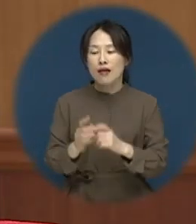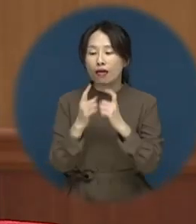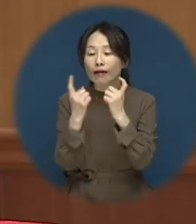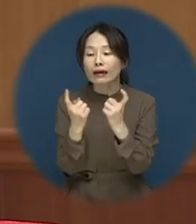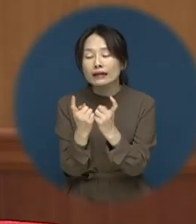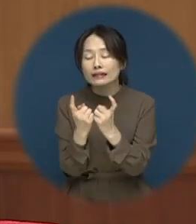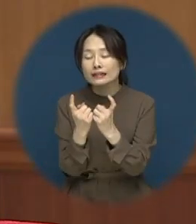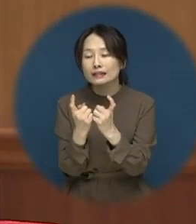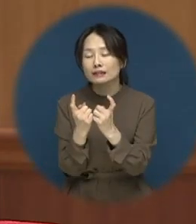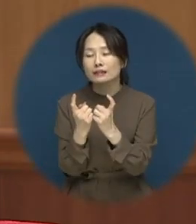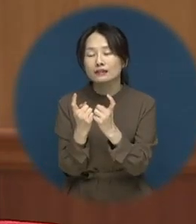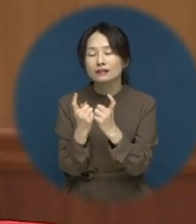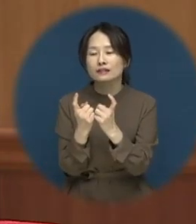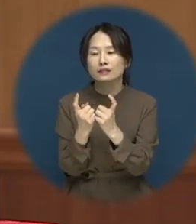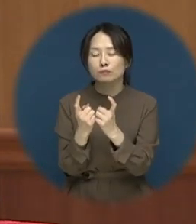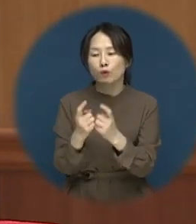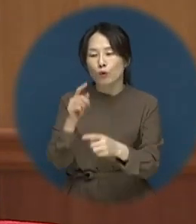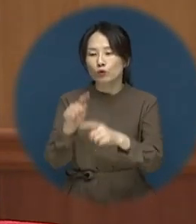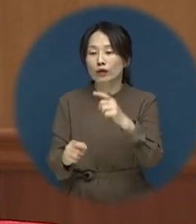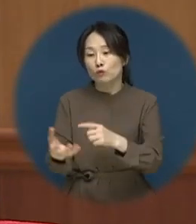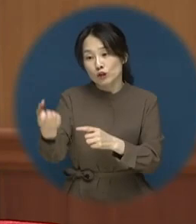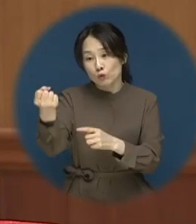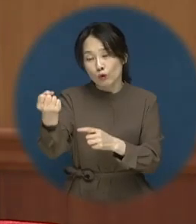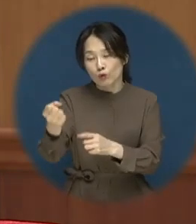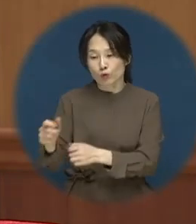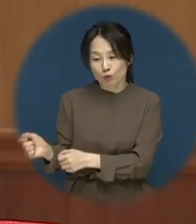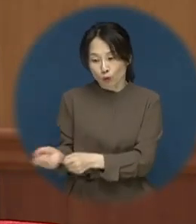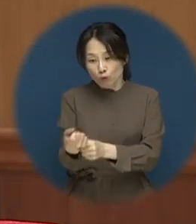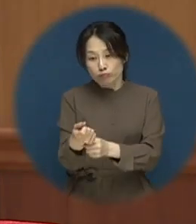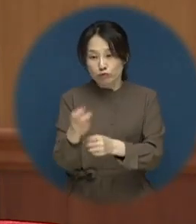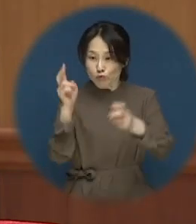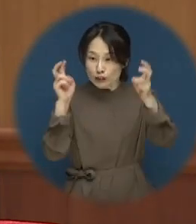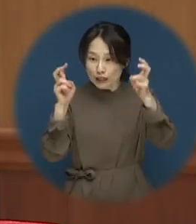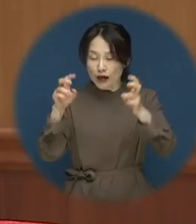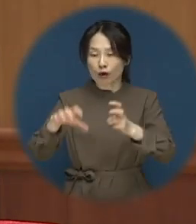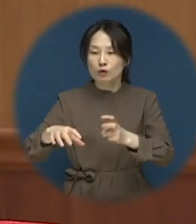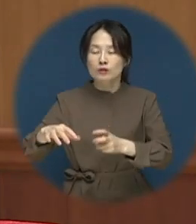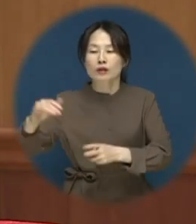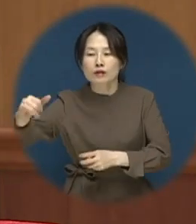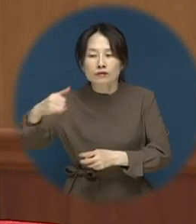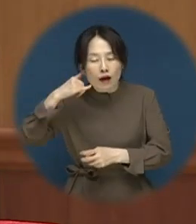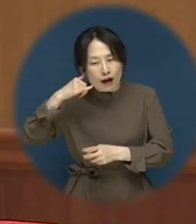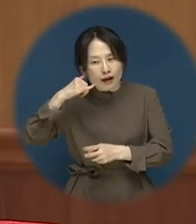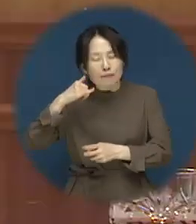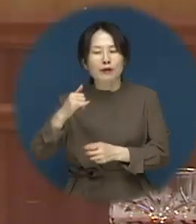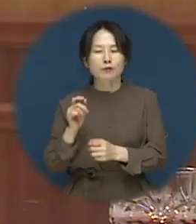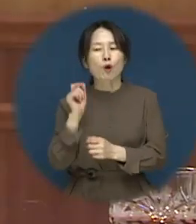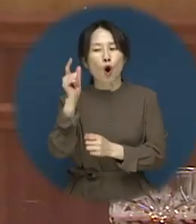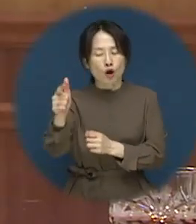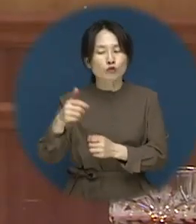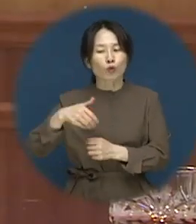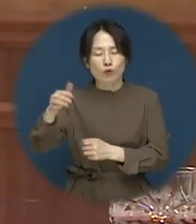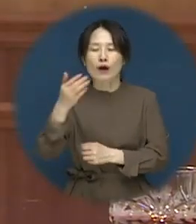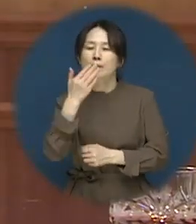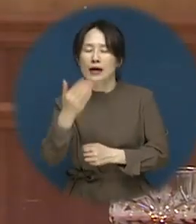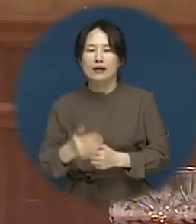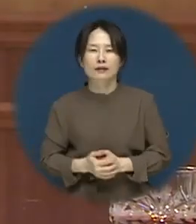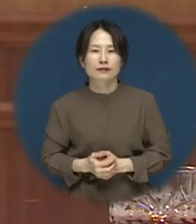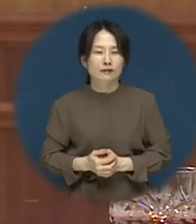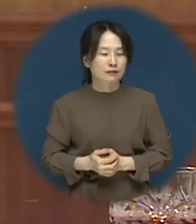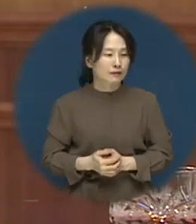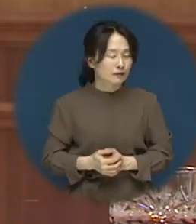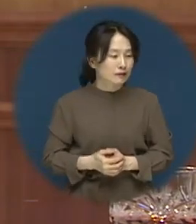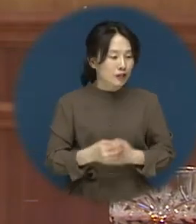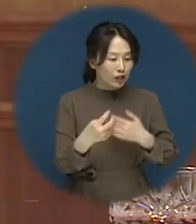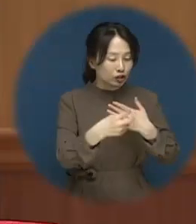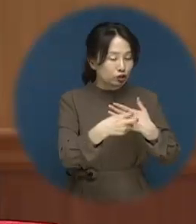나무를 소장하고 있거나 아니면 뭐 골프장이나 기업 예, 예. 그런 데서도 많이 의뢰가 오고 있습니다. 네. 그 왕진 가실 때 뭐